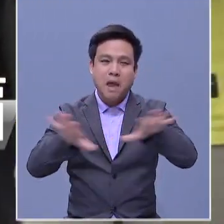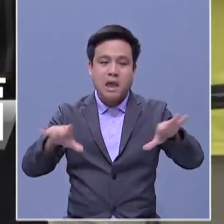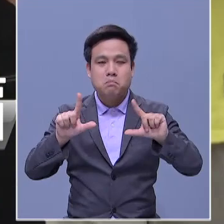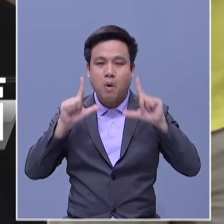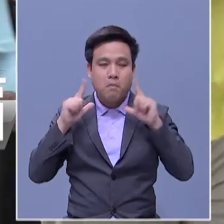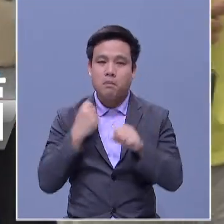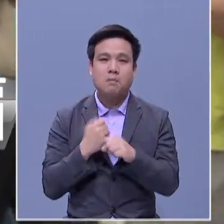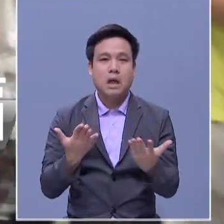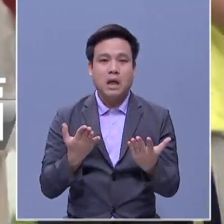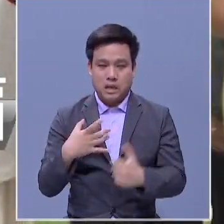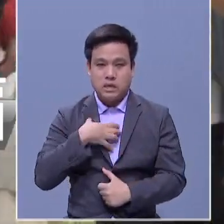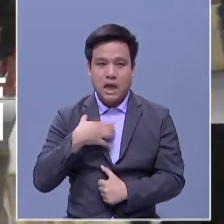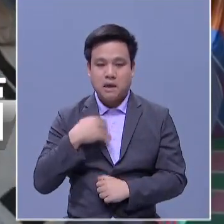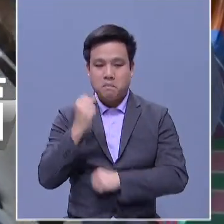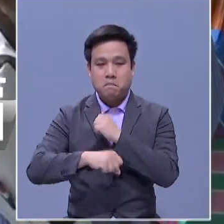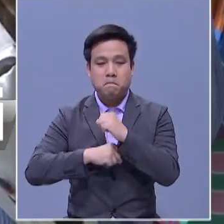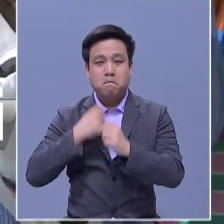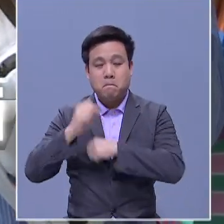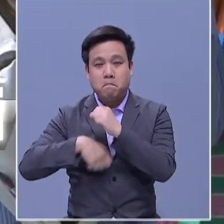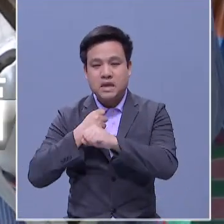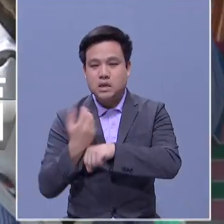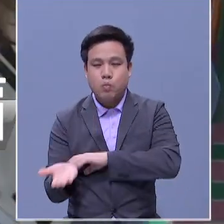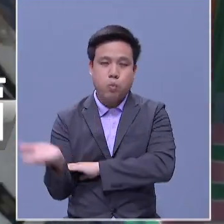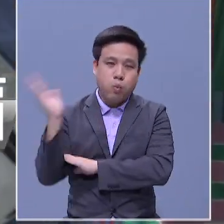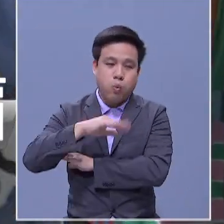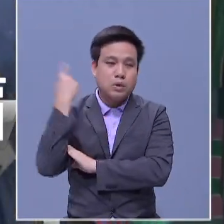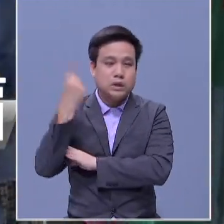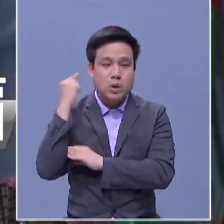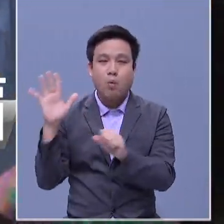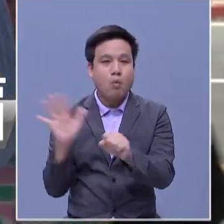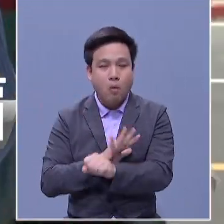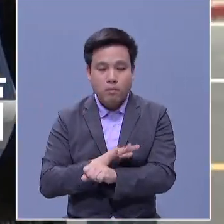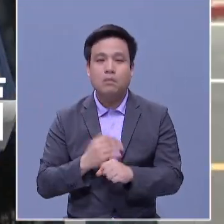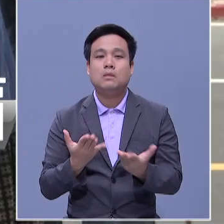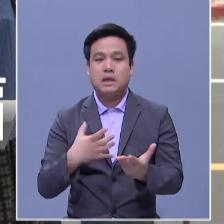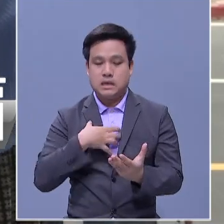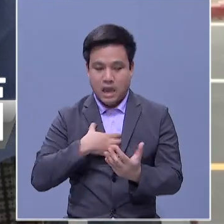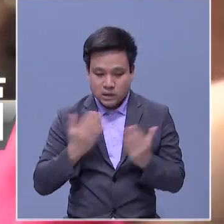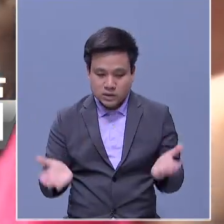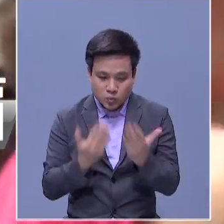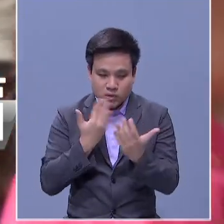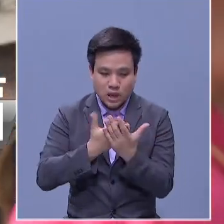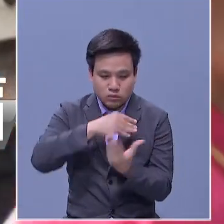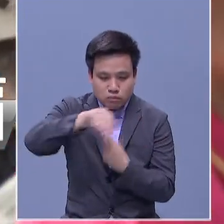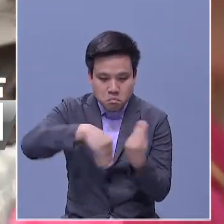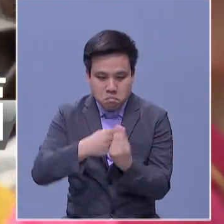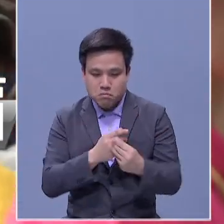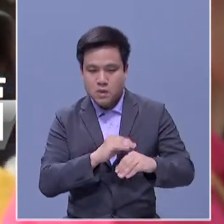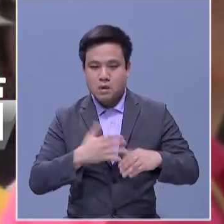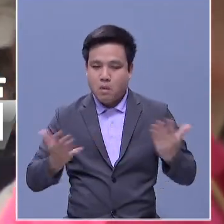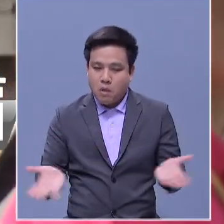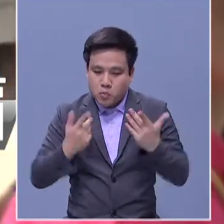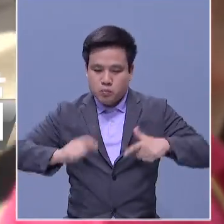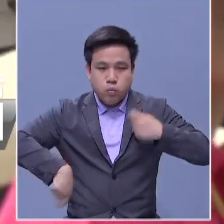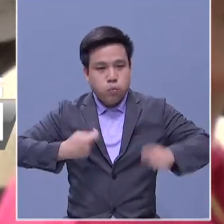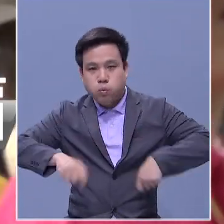นักท่องเที่ยวเชื่อมต่อเส้นทางการเดินทางสนับสนุนกระตุ้นการใช้จ่ายมากขึ้นแล้วก็เพิ่มเป้าหมายสร้างรายได้จาก